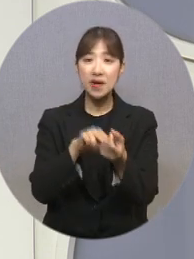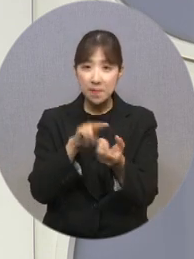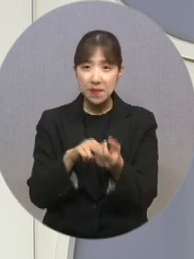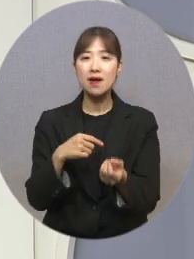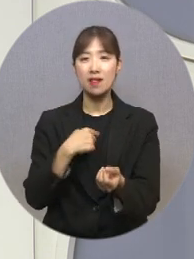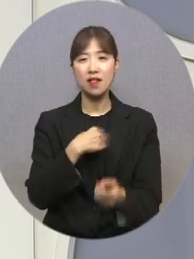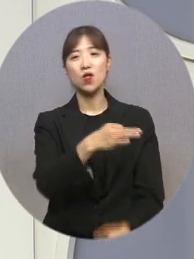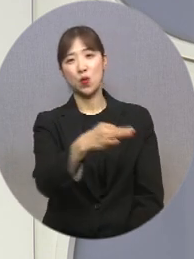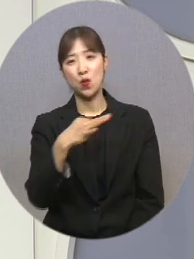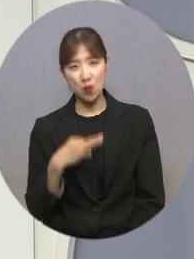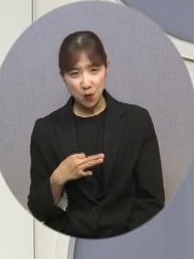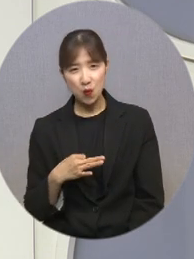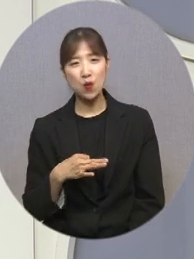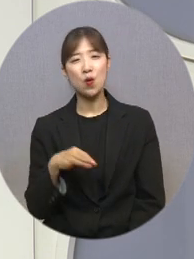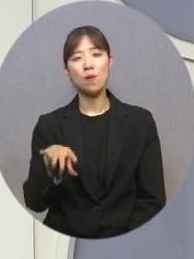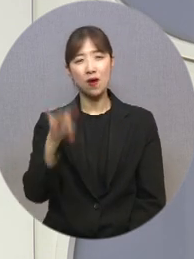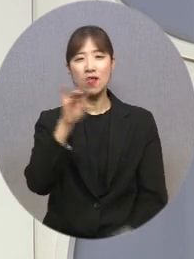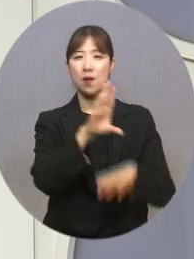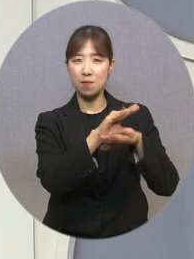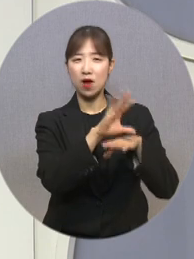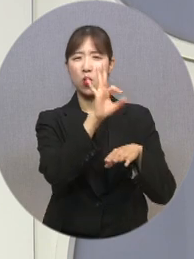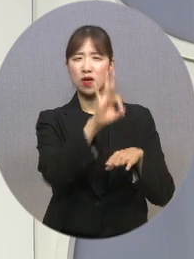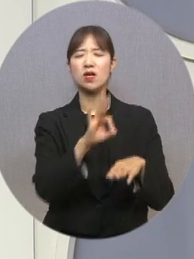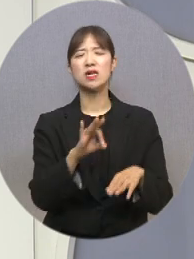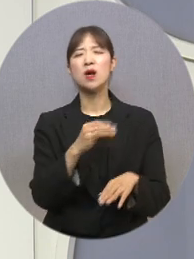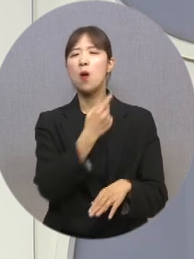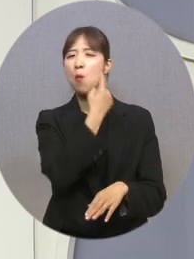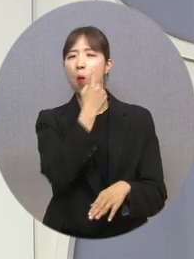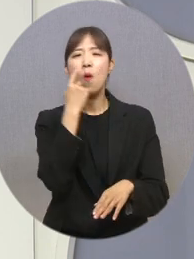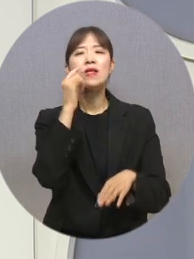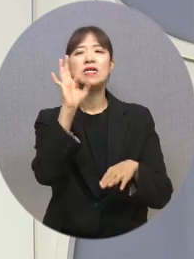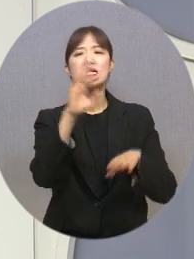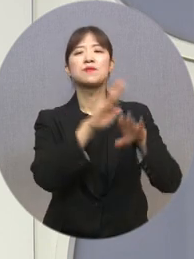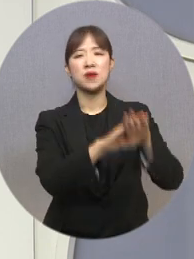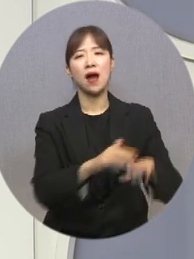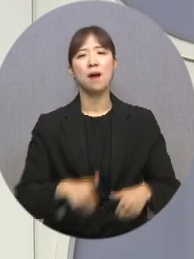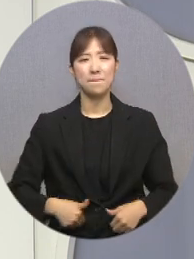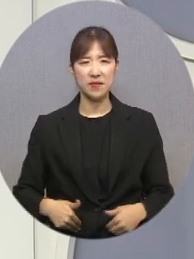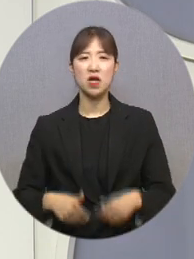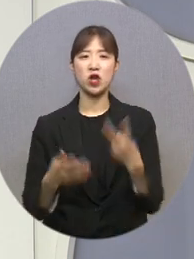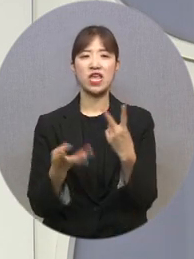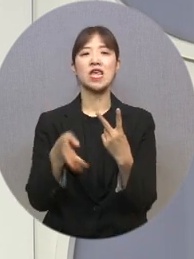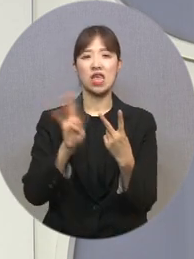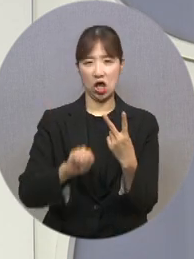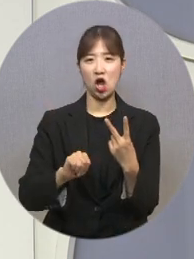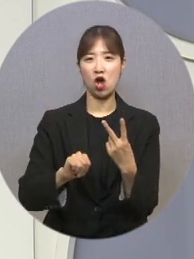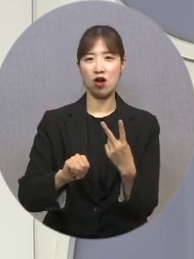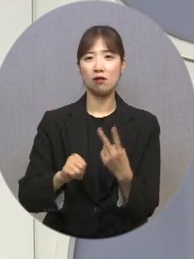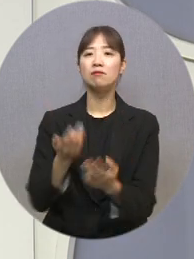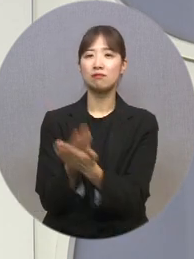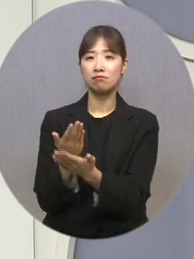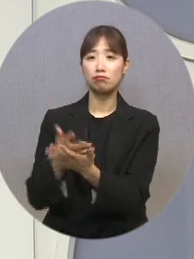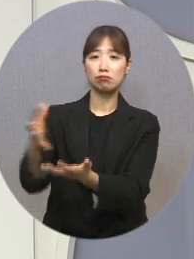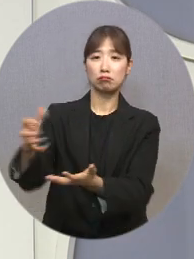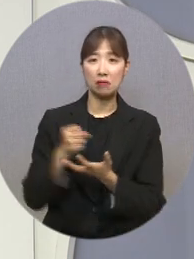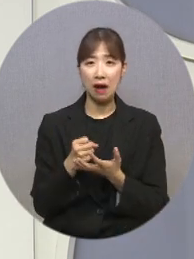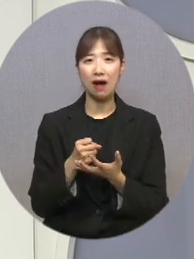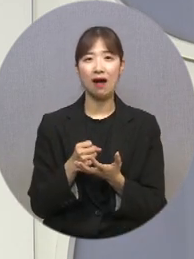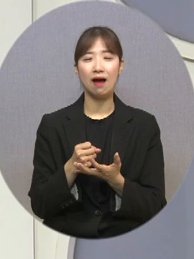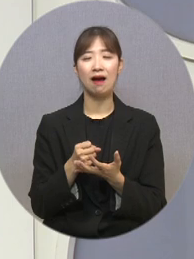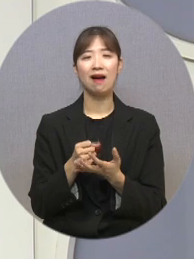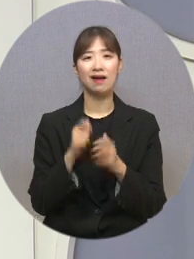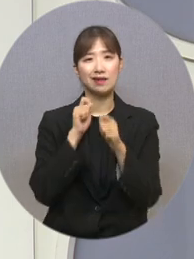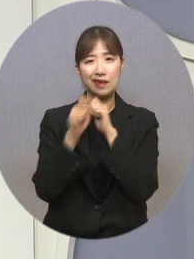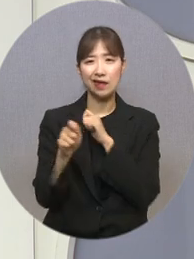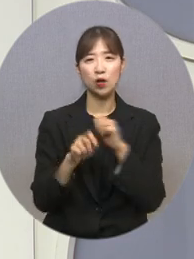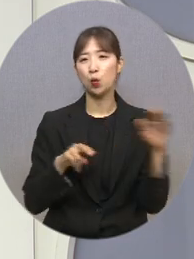넘길 테니까 일단은 그 방송국에다가 뭐 보증금을 걸어야 된답니다. 그래서 한 2억인가 얼마를 미리 또 가져 받아서